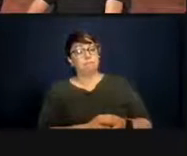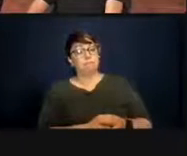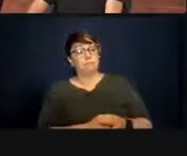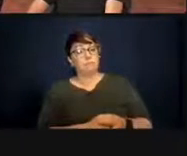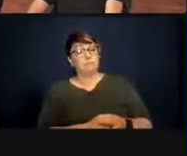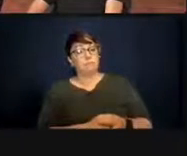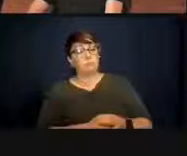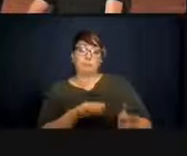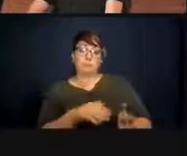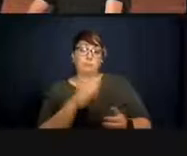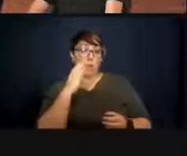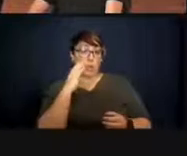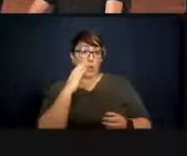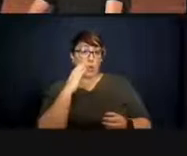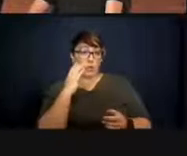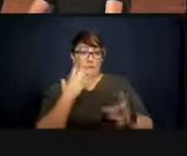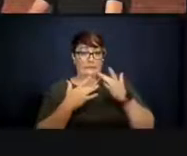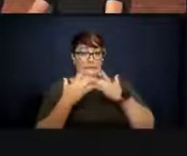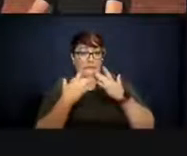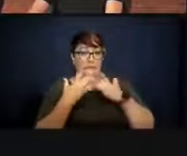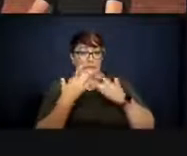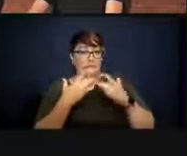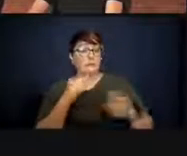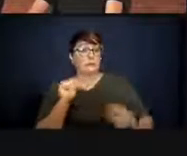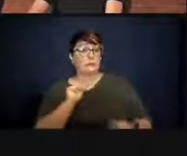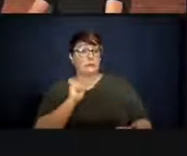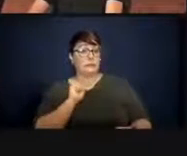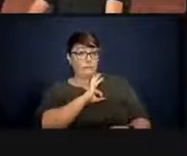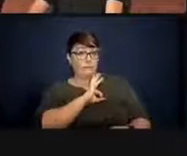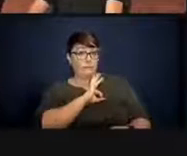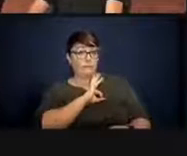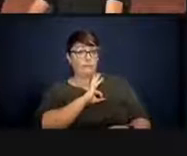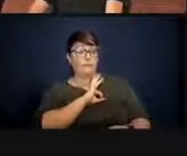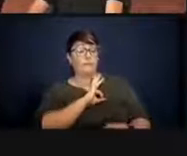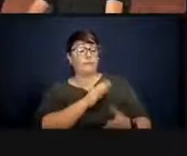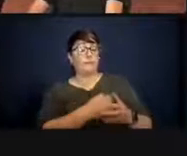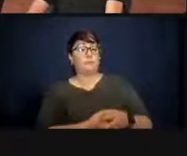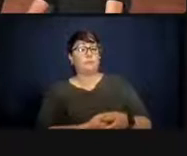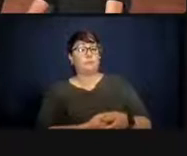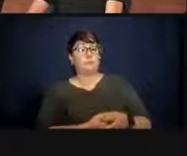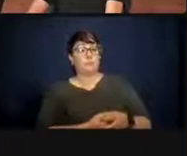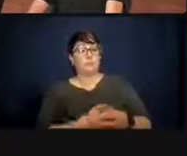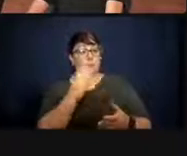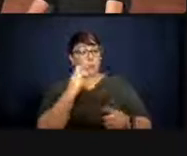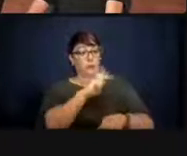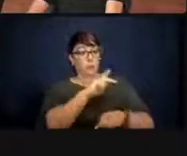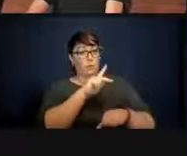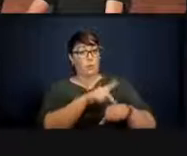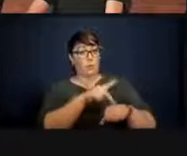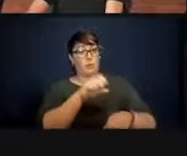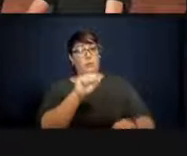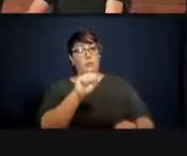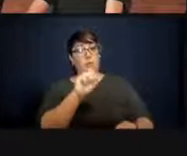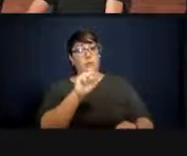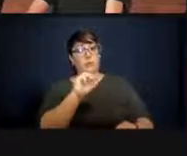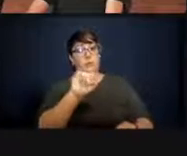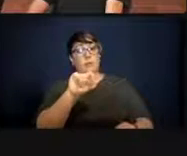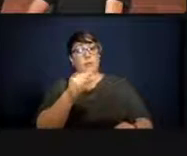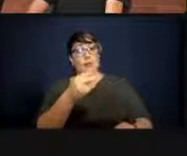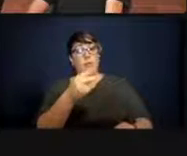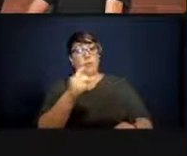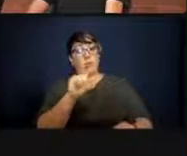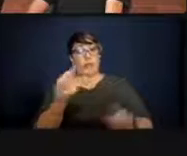هذه الأرقام ستكون مهمة جدا. أما بالتحدث عن نقص الموظفين، أعتقد بأنكم أنتم